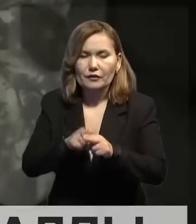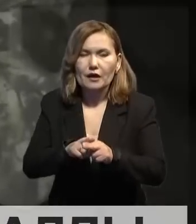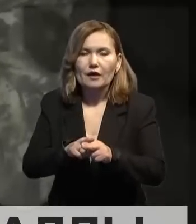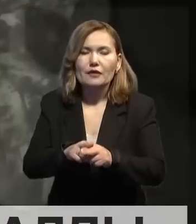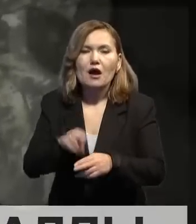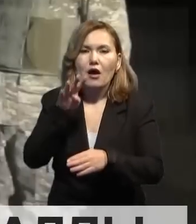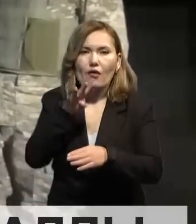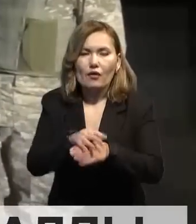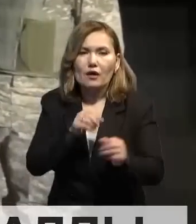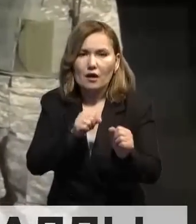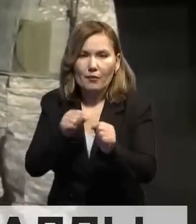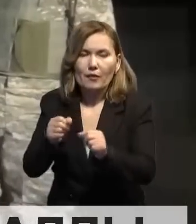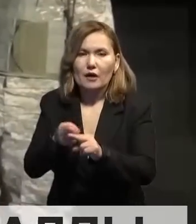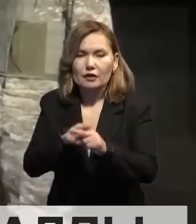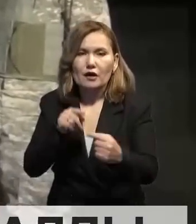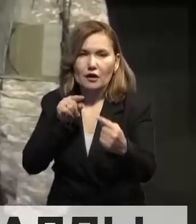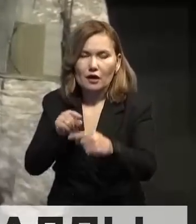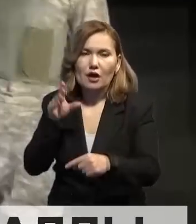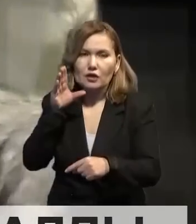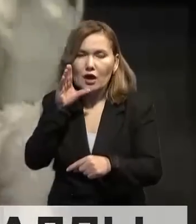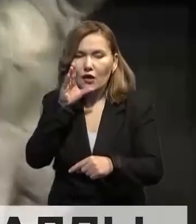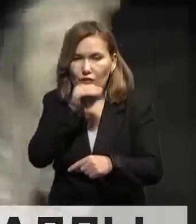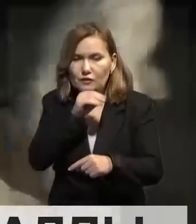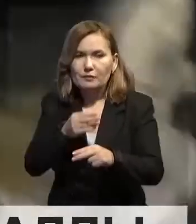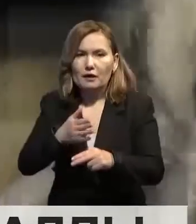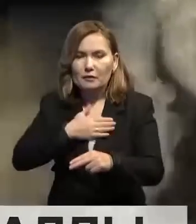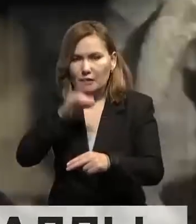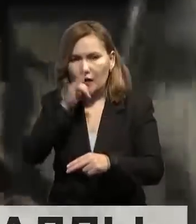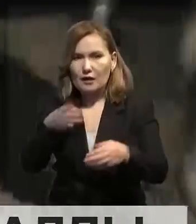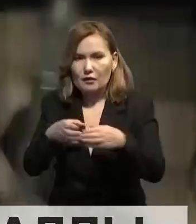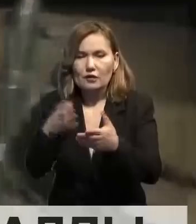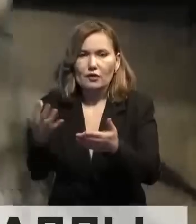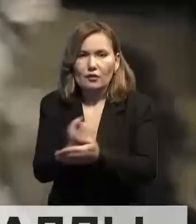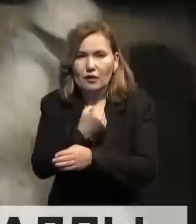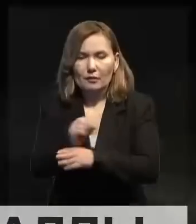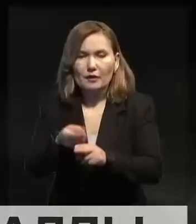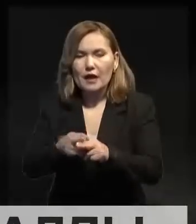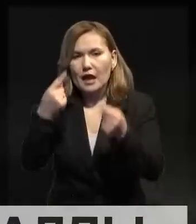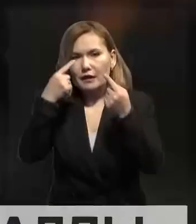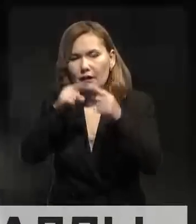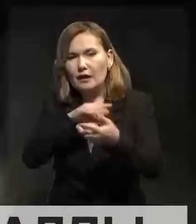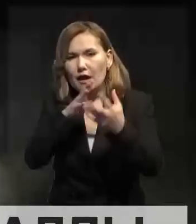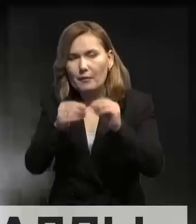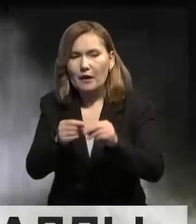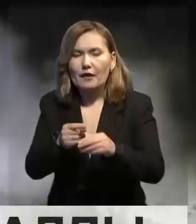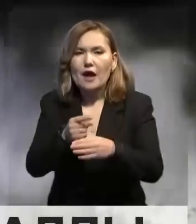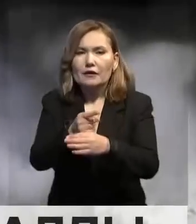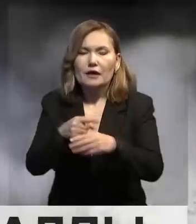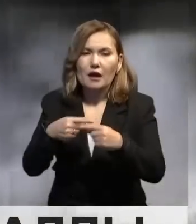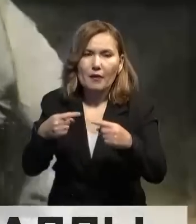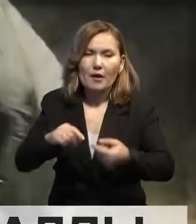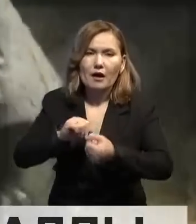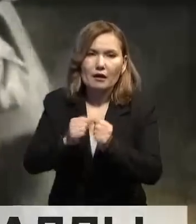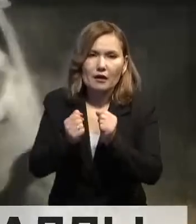оққа шыдамаған қарсылас жер бауырлауға мәжбүр болды. Жауынгерлер өздері бекінген шепке бет алған техникаларды танкі жойғыш қол